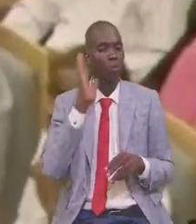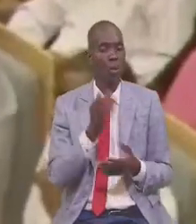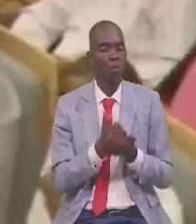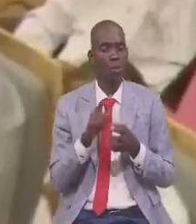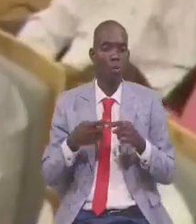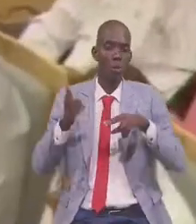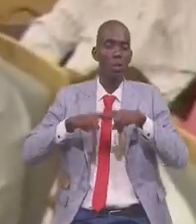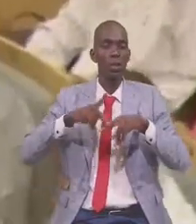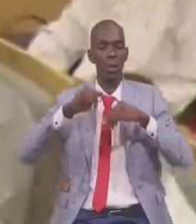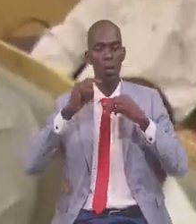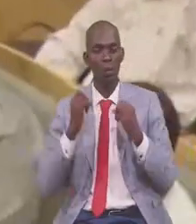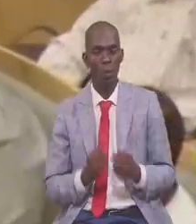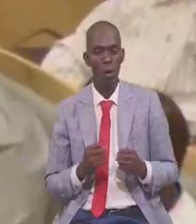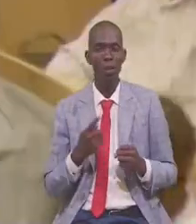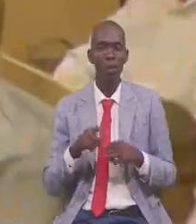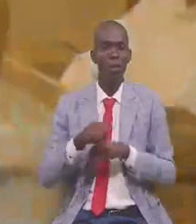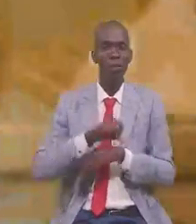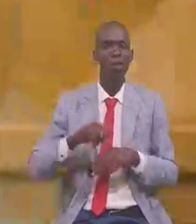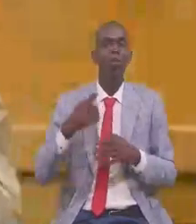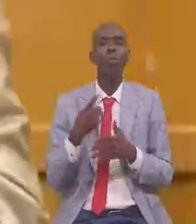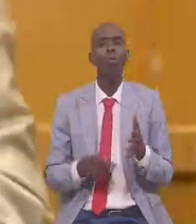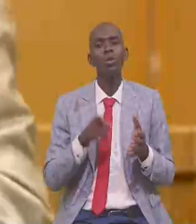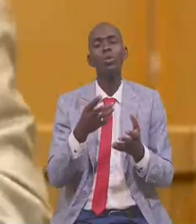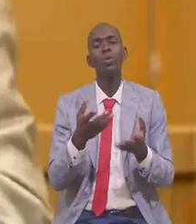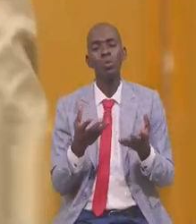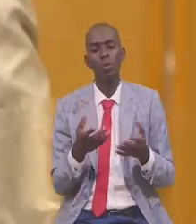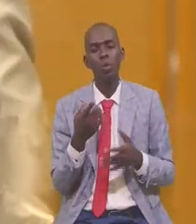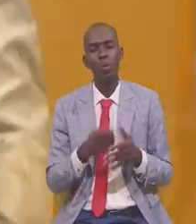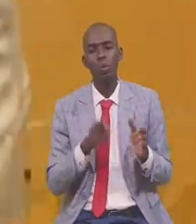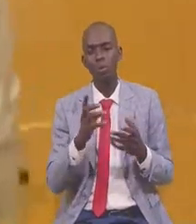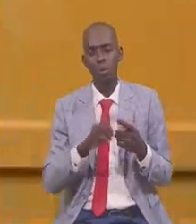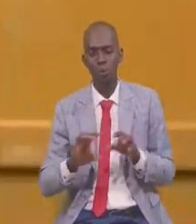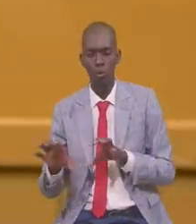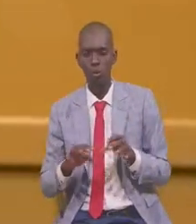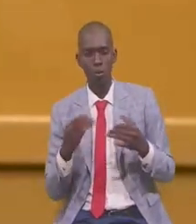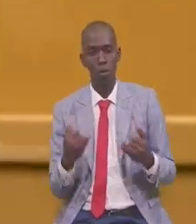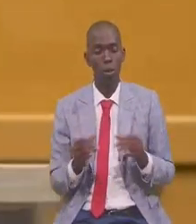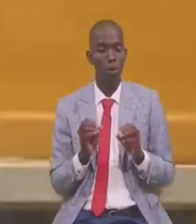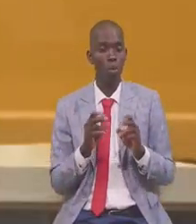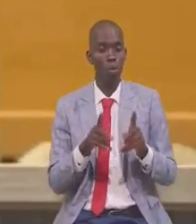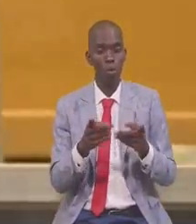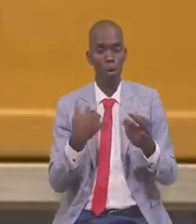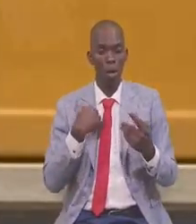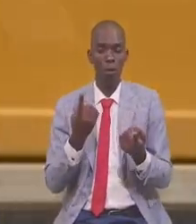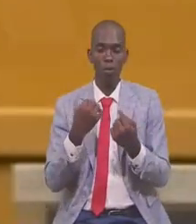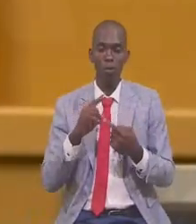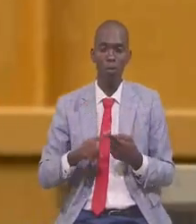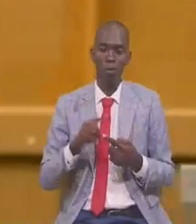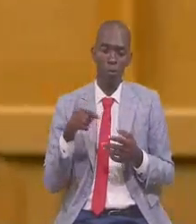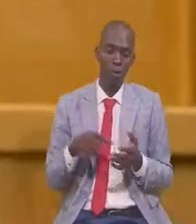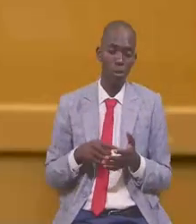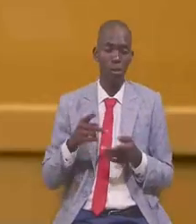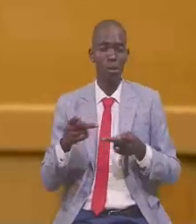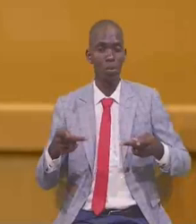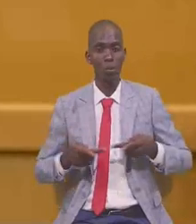l'onction? Qu'est-ce que tu cherches maintenant? Qu'est-ce que tu veux faire maintenant? D'accord. Tu es venu au lieu, tu veux faire ce